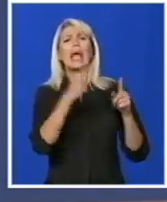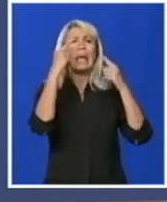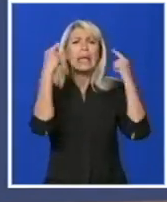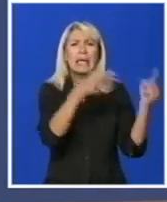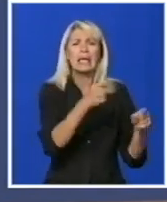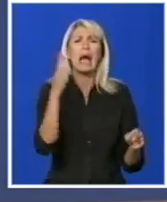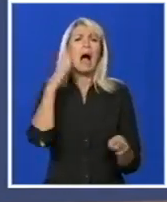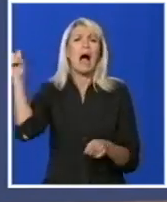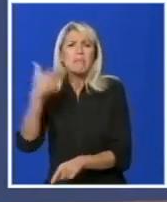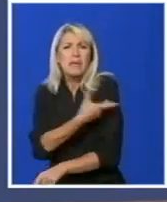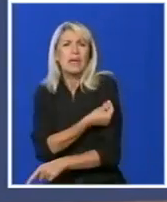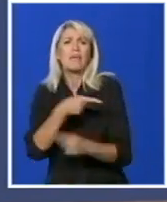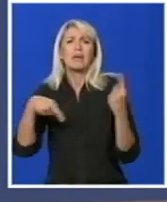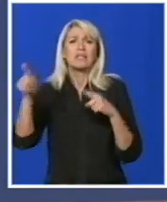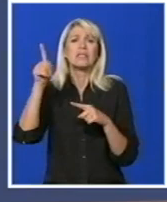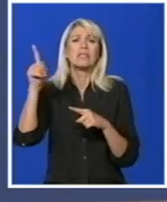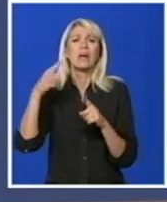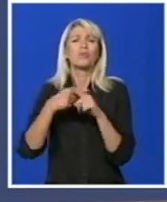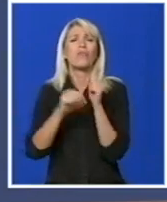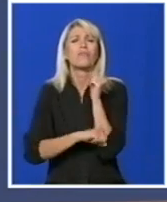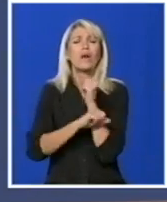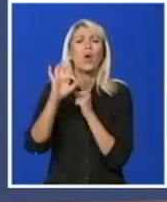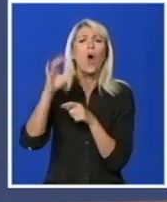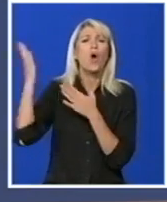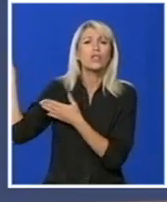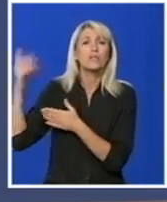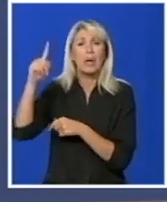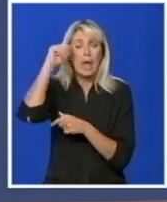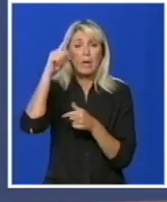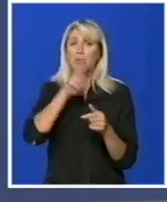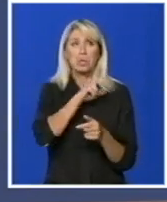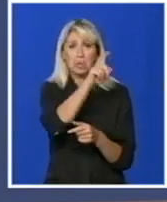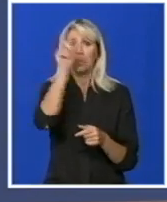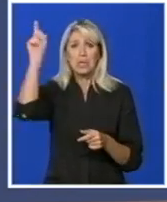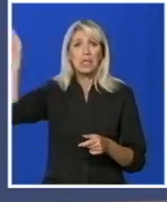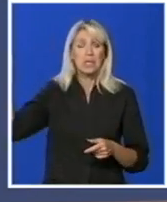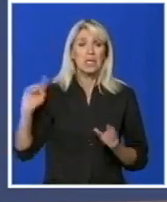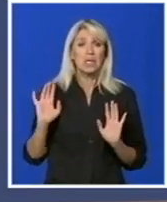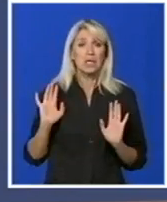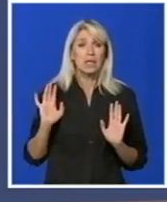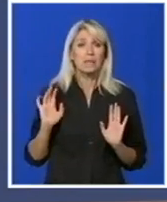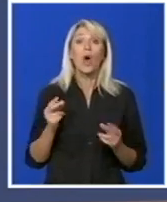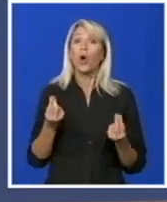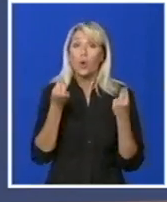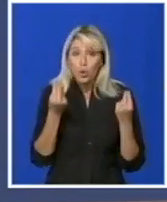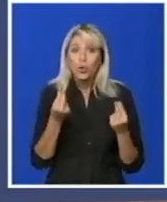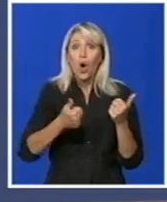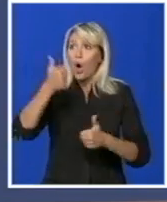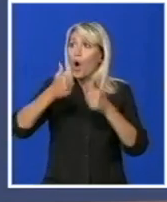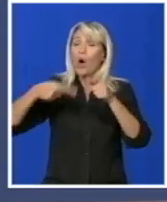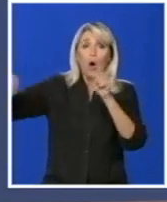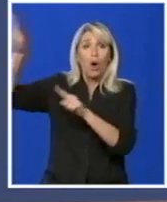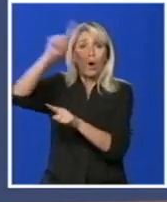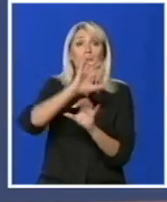sa američkom, i sa onom iz Oksforda, i sa ovom iz Nemačke. Znači, imamo, to je dobro da se oni takmiče. Zašto da